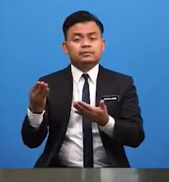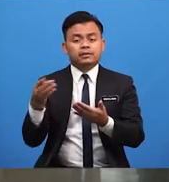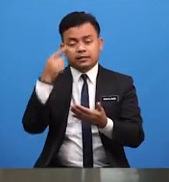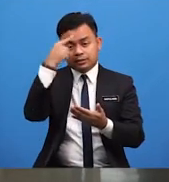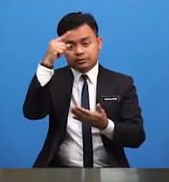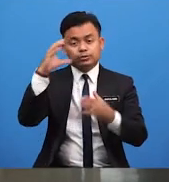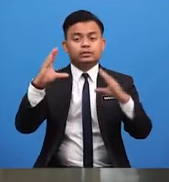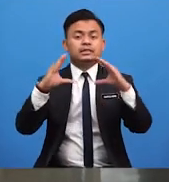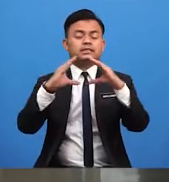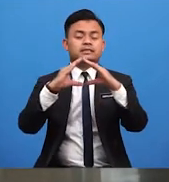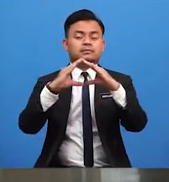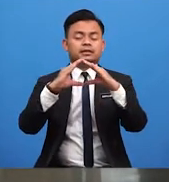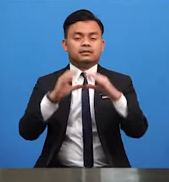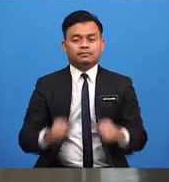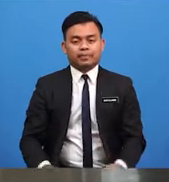untuk nasi lemak.